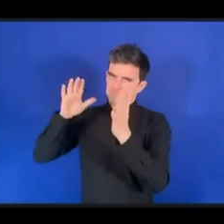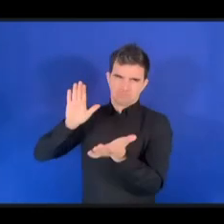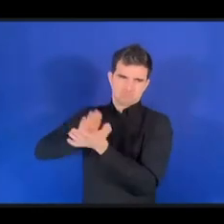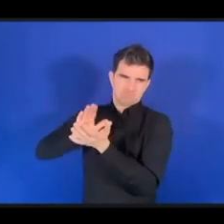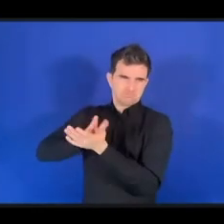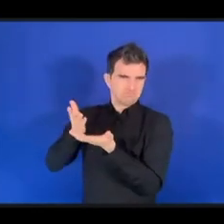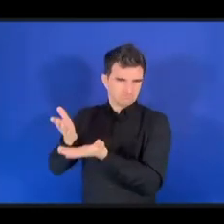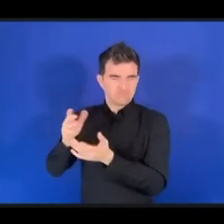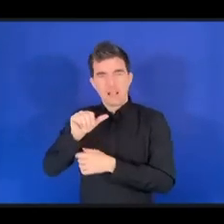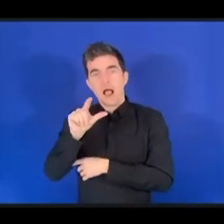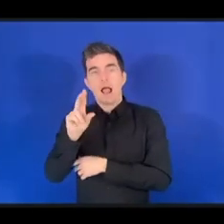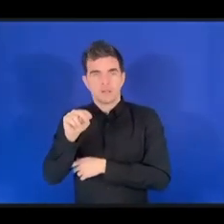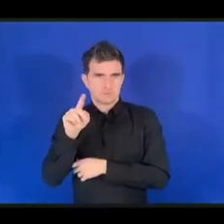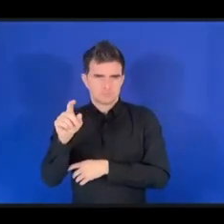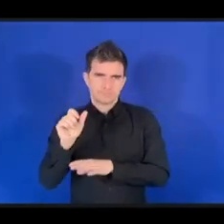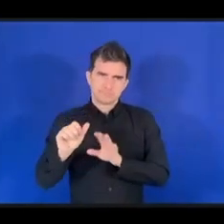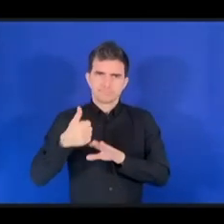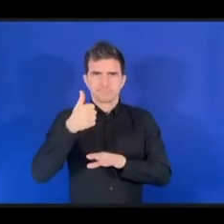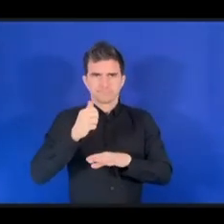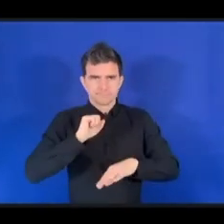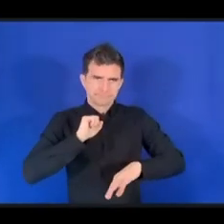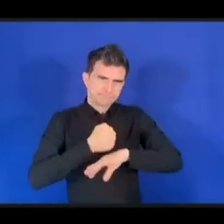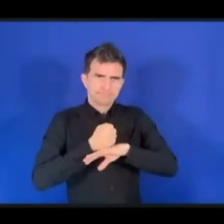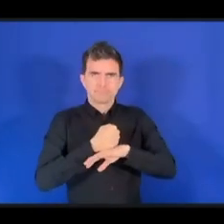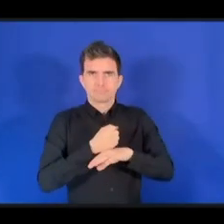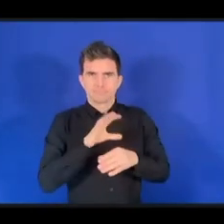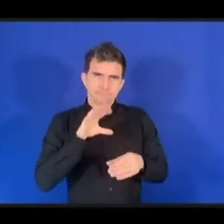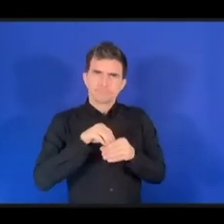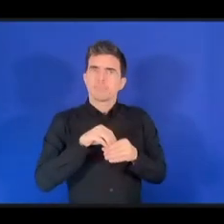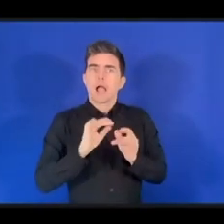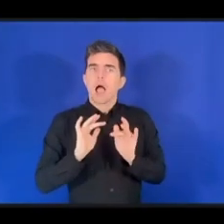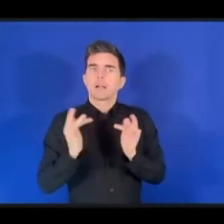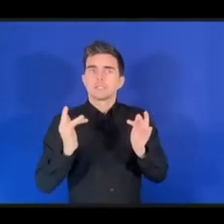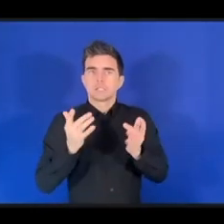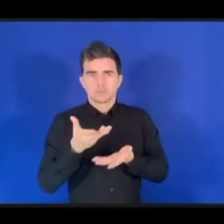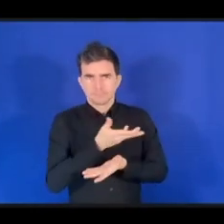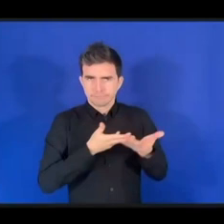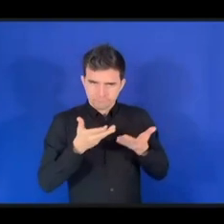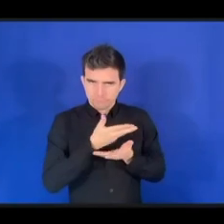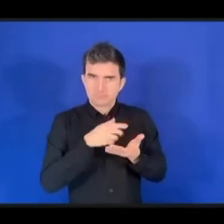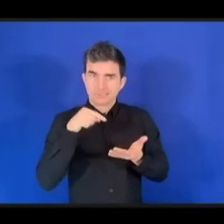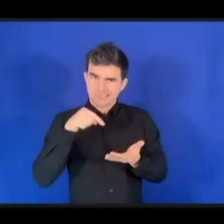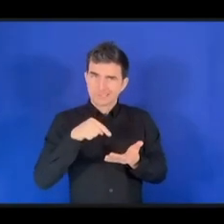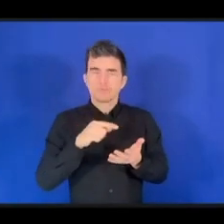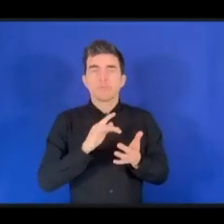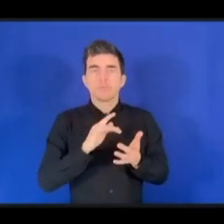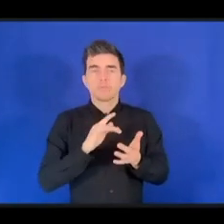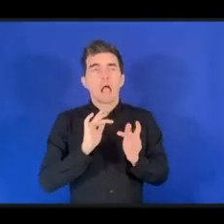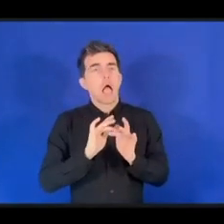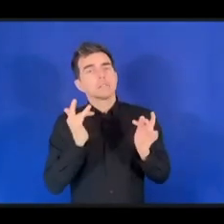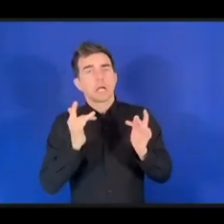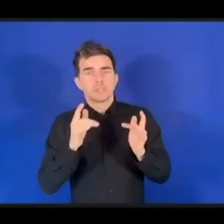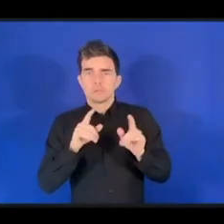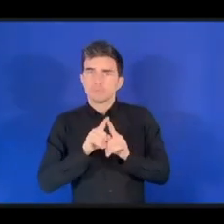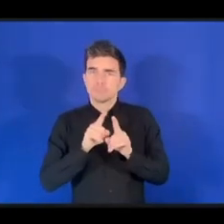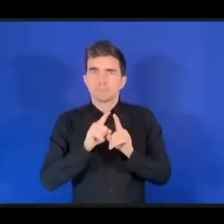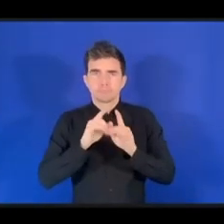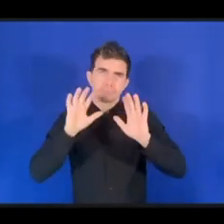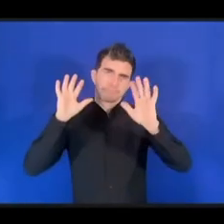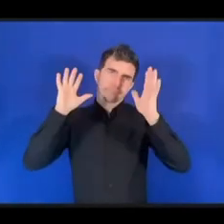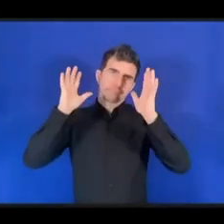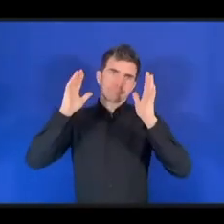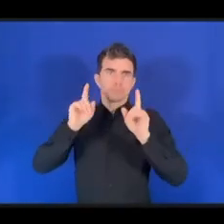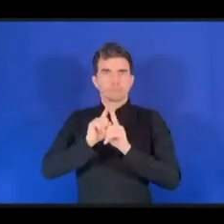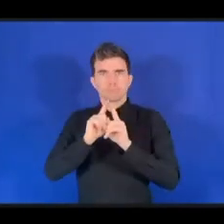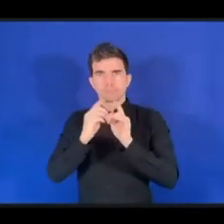مؤسسي جمعيه او جماعه الانترنت او مجتمع الانترنت نحن قمنا باجراء